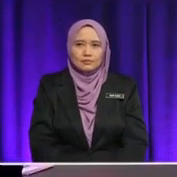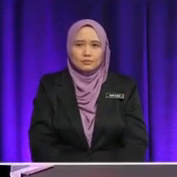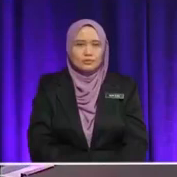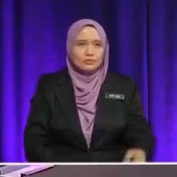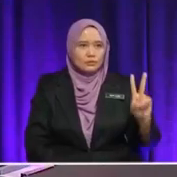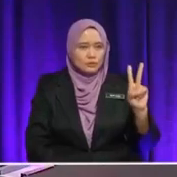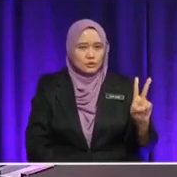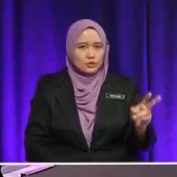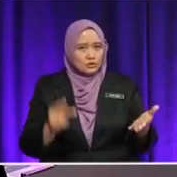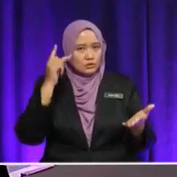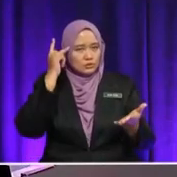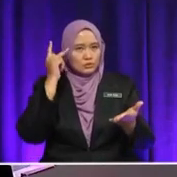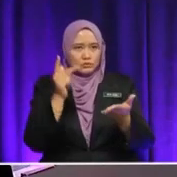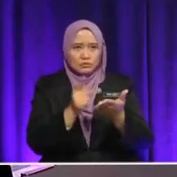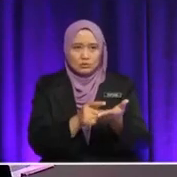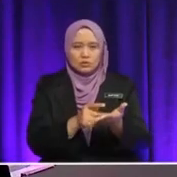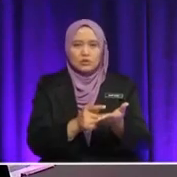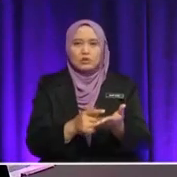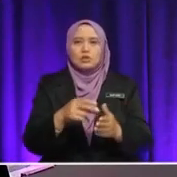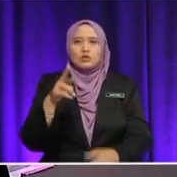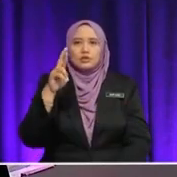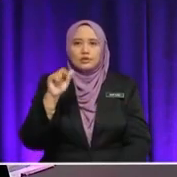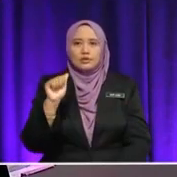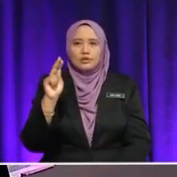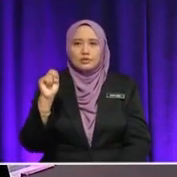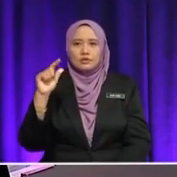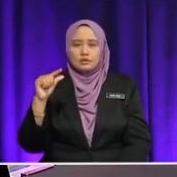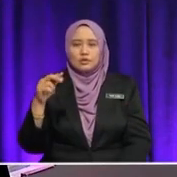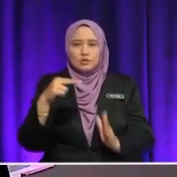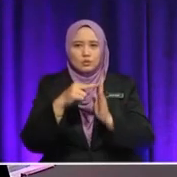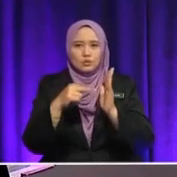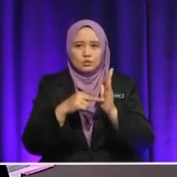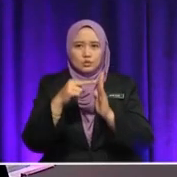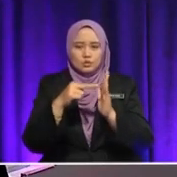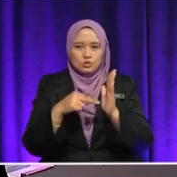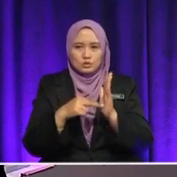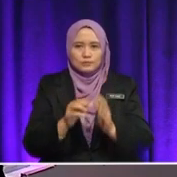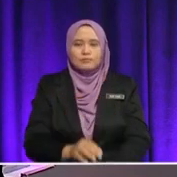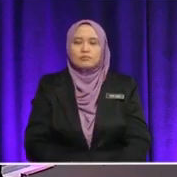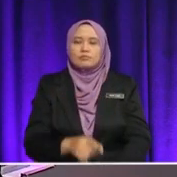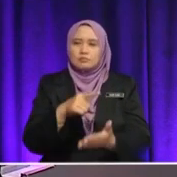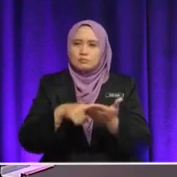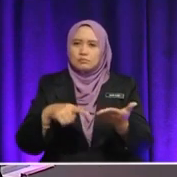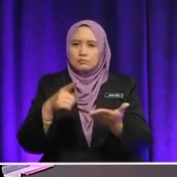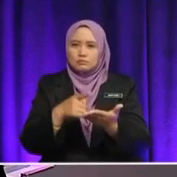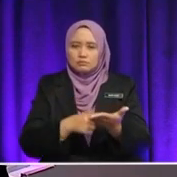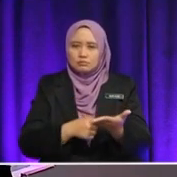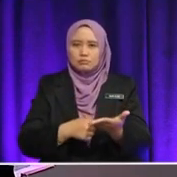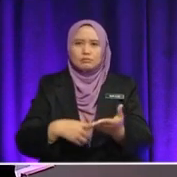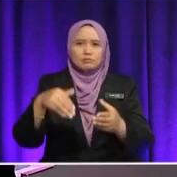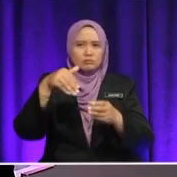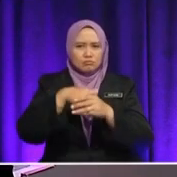ini adalah berkait dengan viharaya Kenapa Kena Raja tidak boleh dilaksanakan jikalau ia the arahan